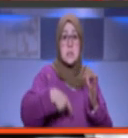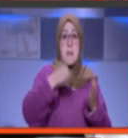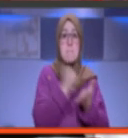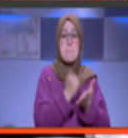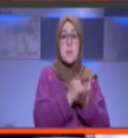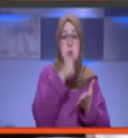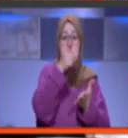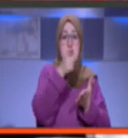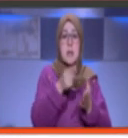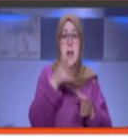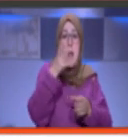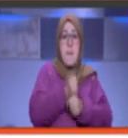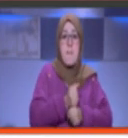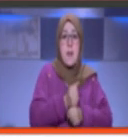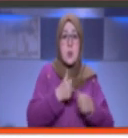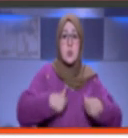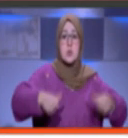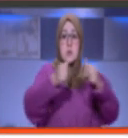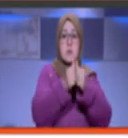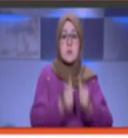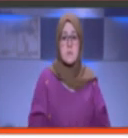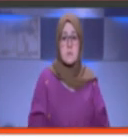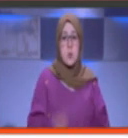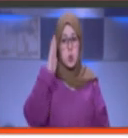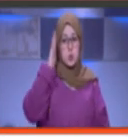وأسرتك ووطنك. أشكركم.